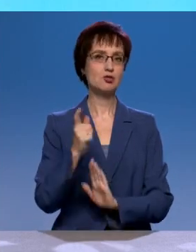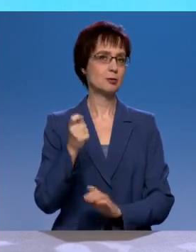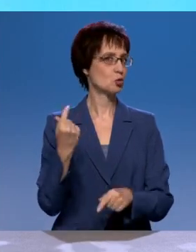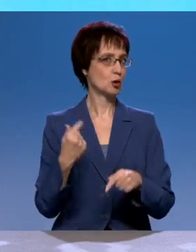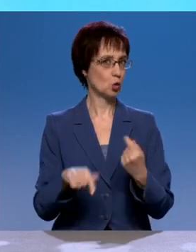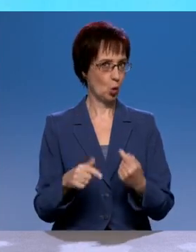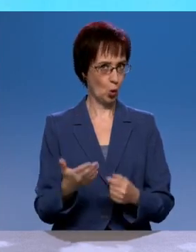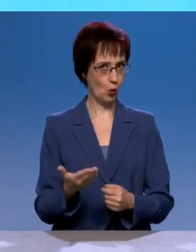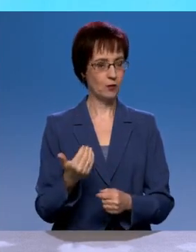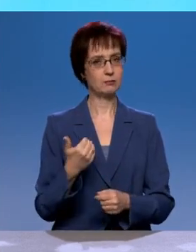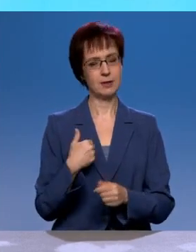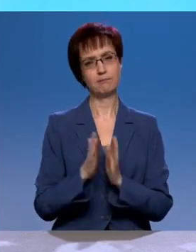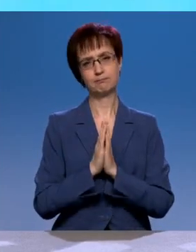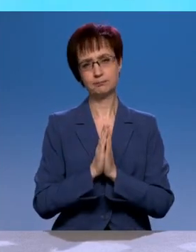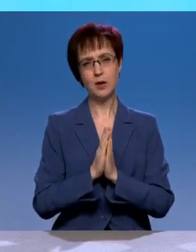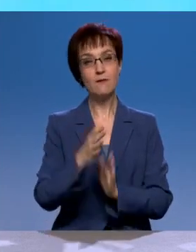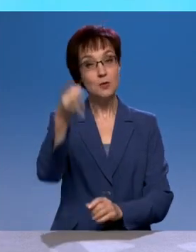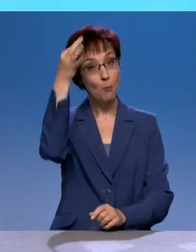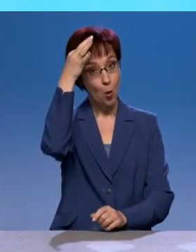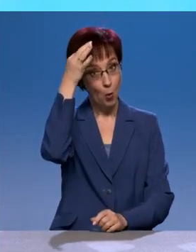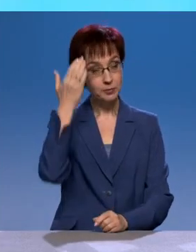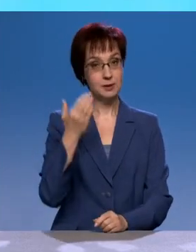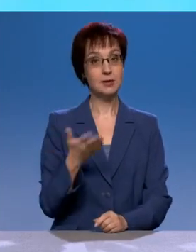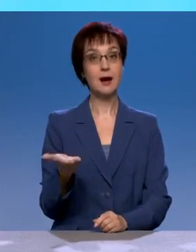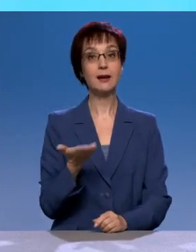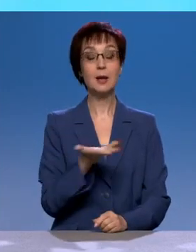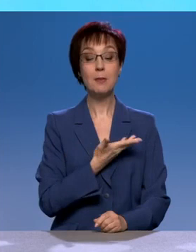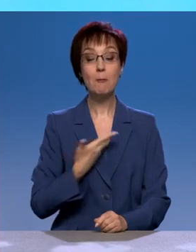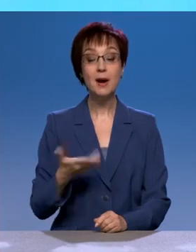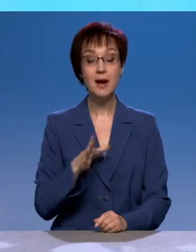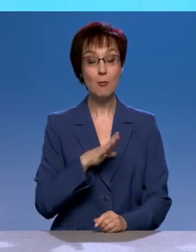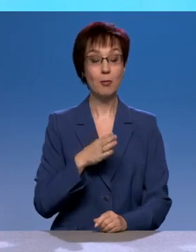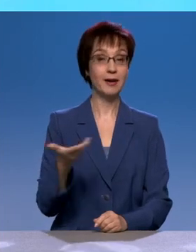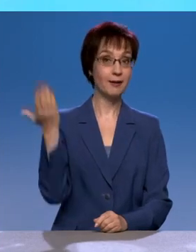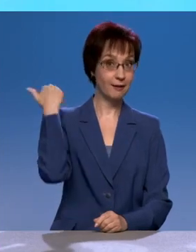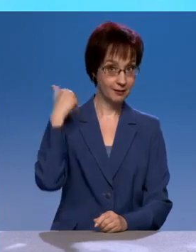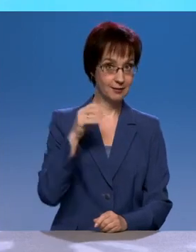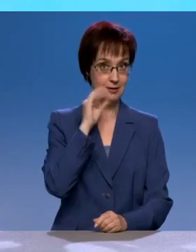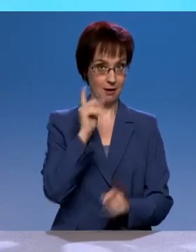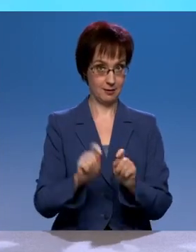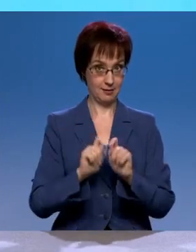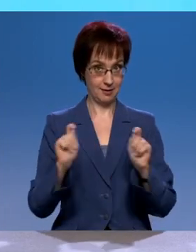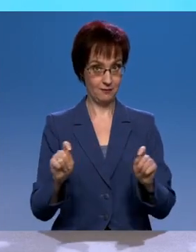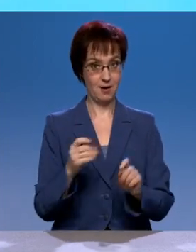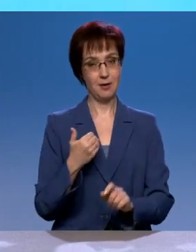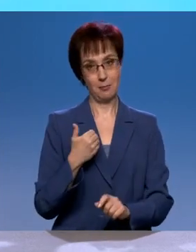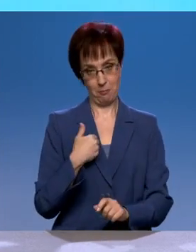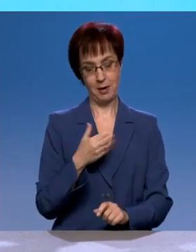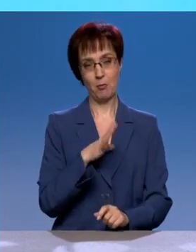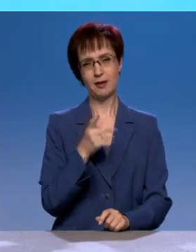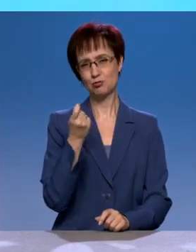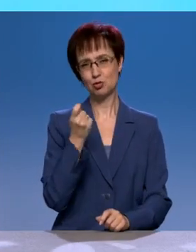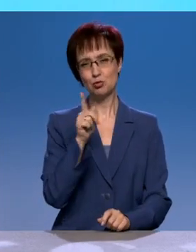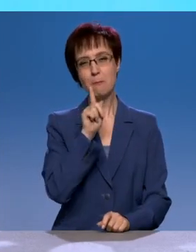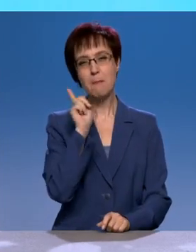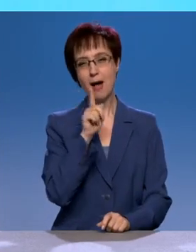я призываю вас вспомнить, какими были мы с вами, когда открывали наш канал. Мы были чуть-чуть помоложе. Наше